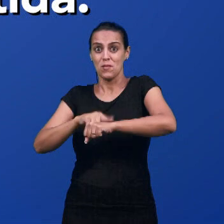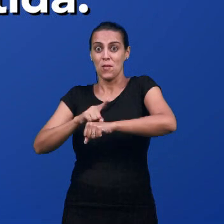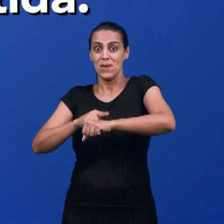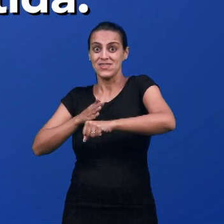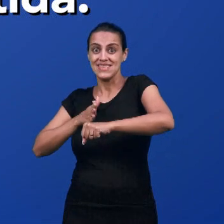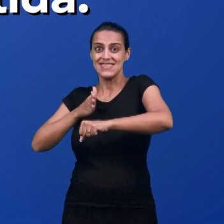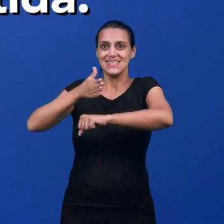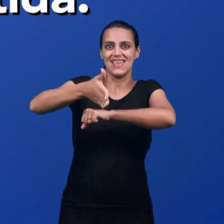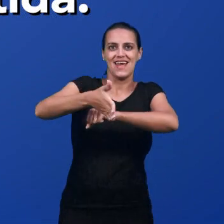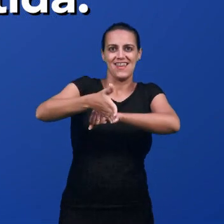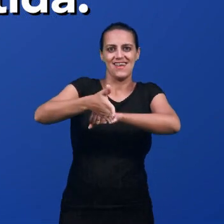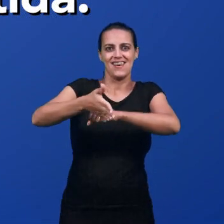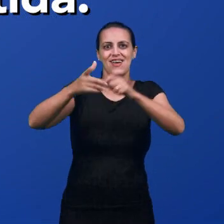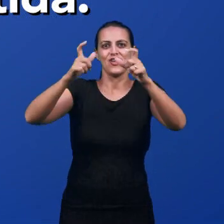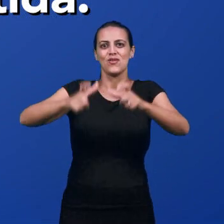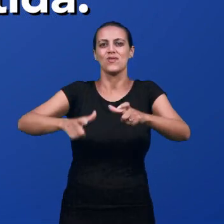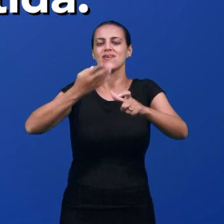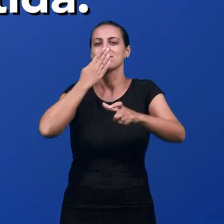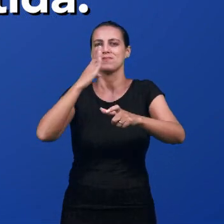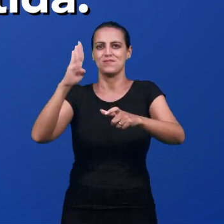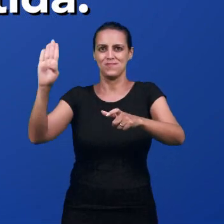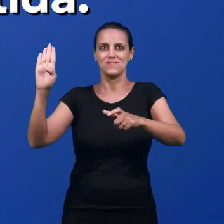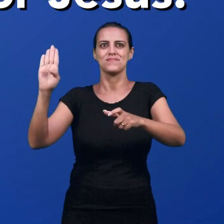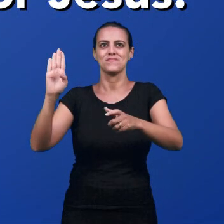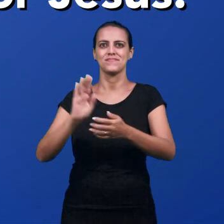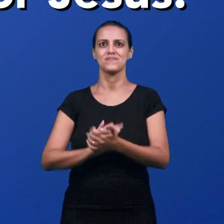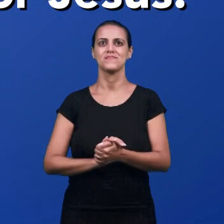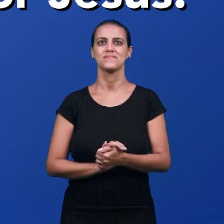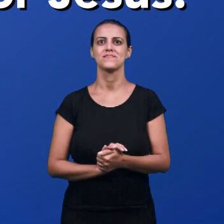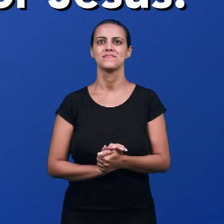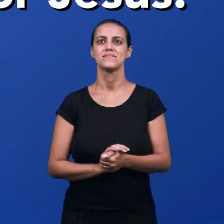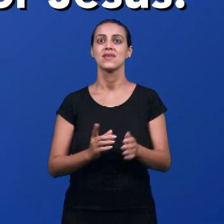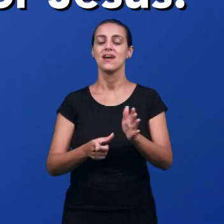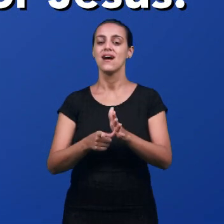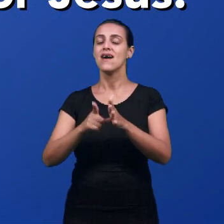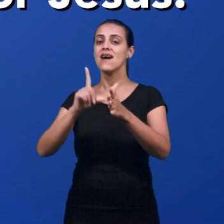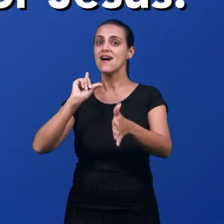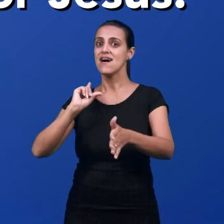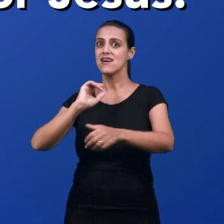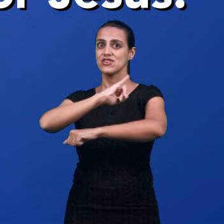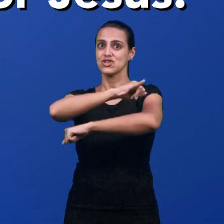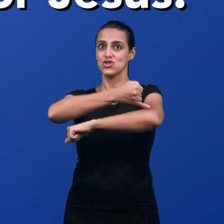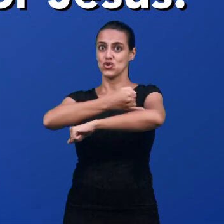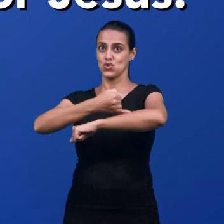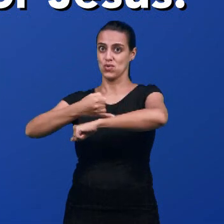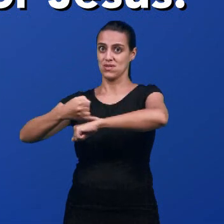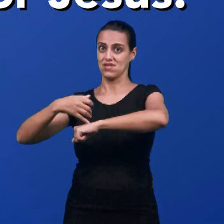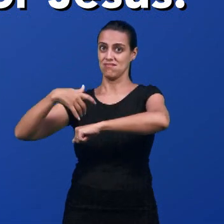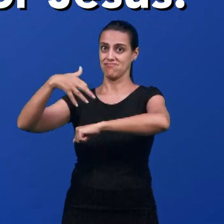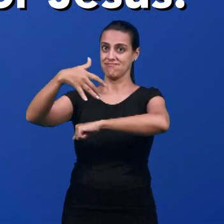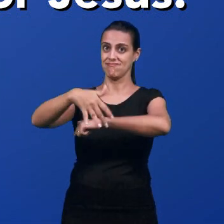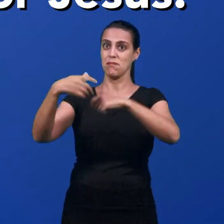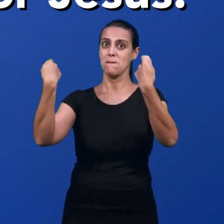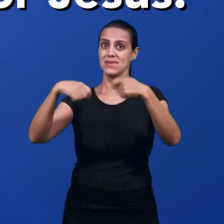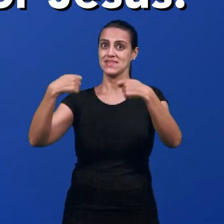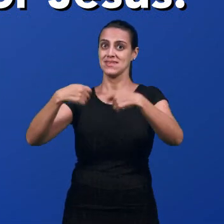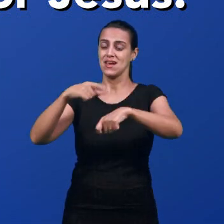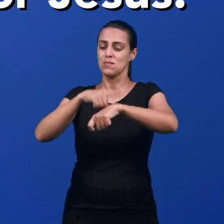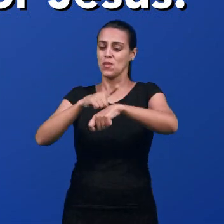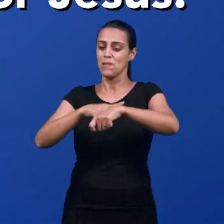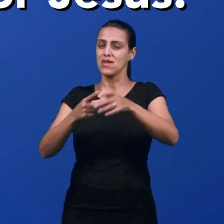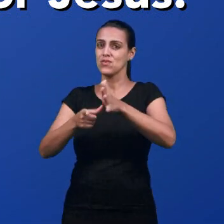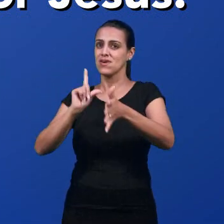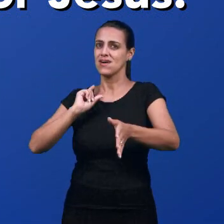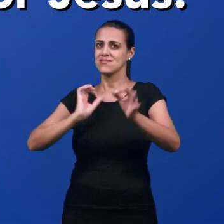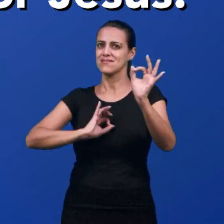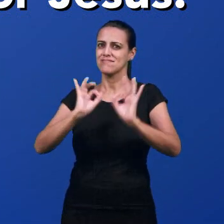du Jourdain, c'était un arrêt provisoire avant d'entrer dans la terre promise. Avant de traverser le Jourdain, un moment